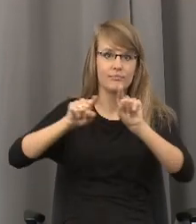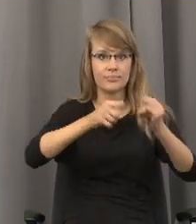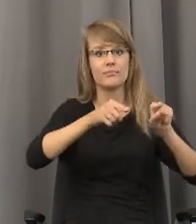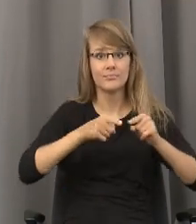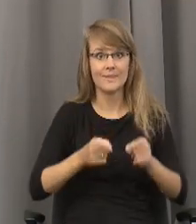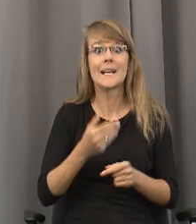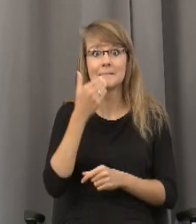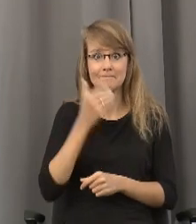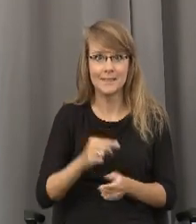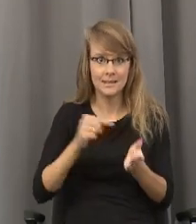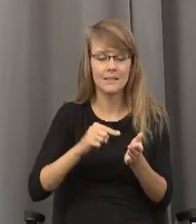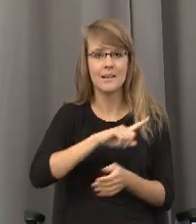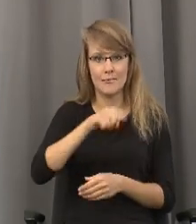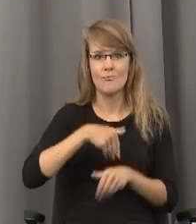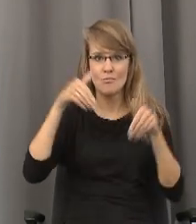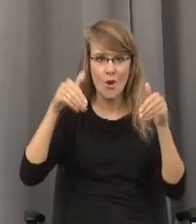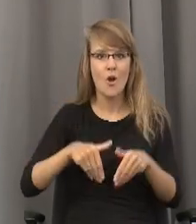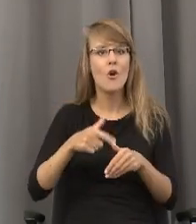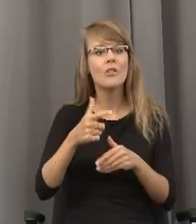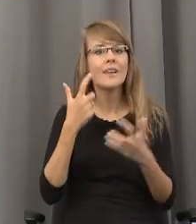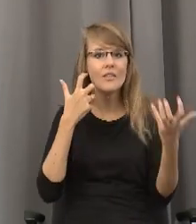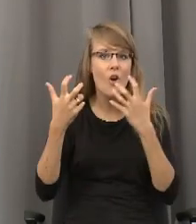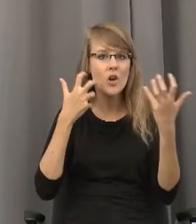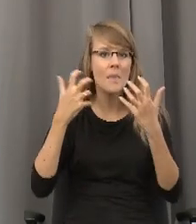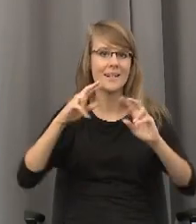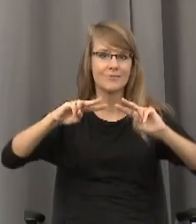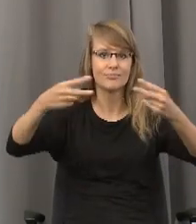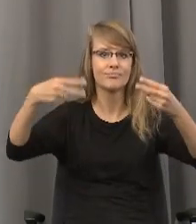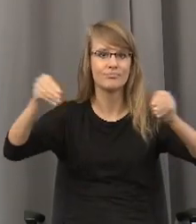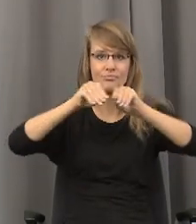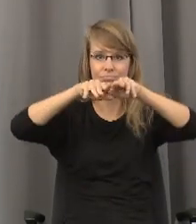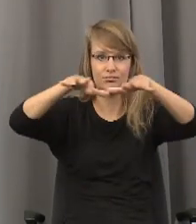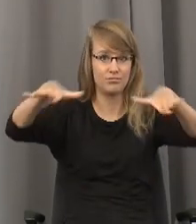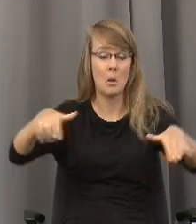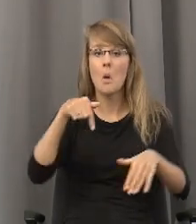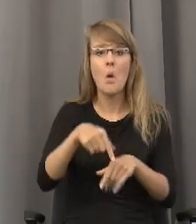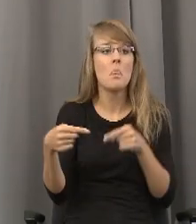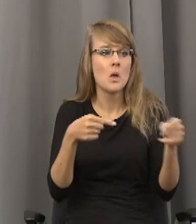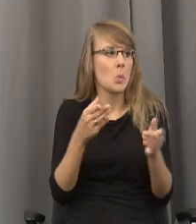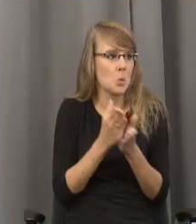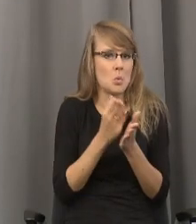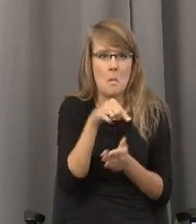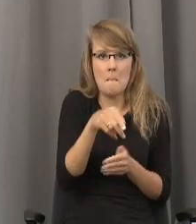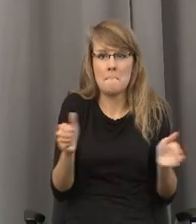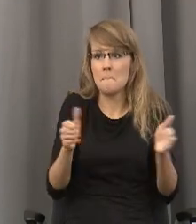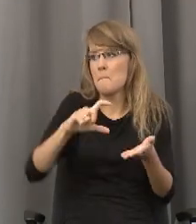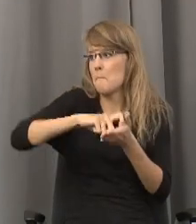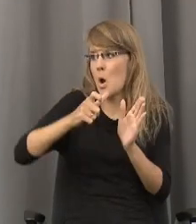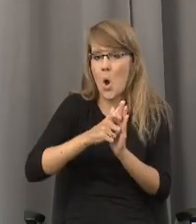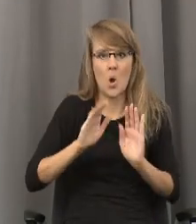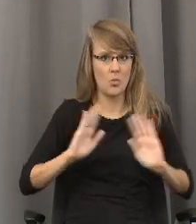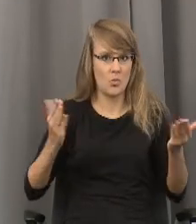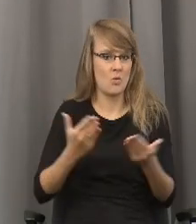stanie dotrzeć szerzej. Także nasza dyskusja to nie jest tylko i wyłącznie, można powiedzieć, w tym pokoju, w tej sali imieniem